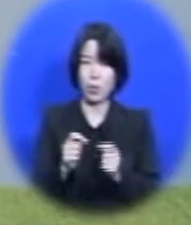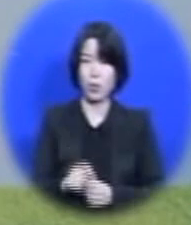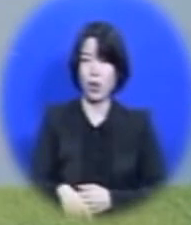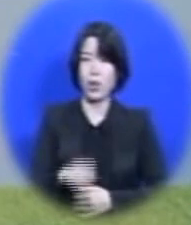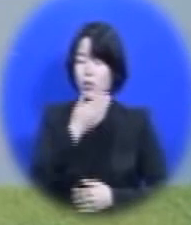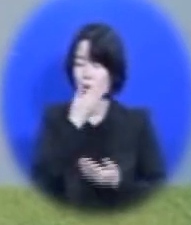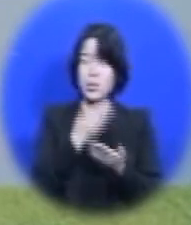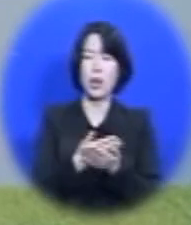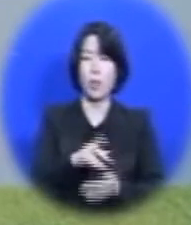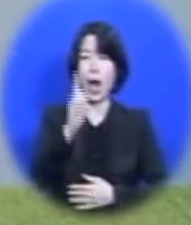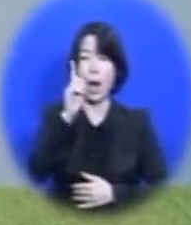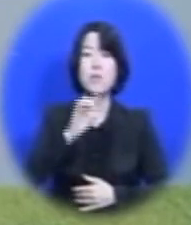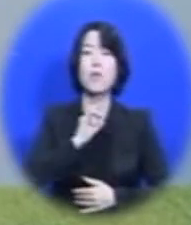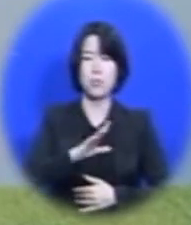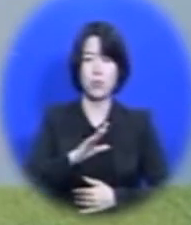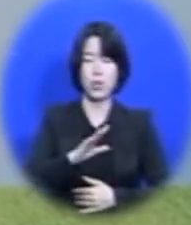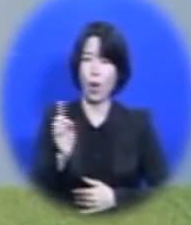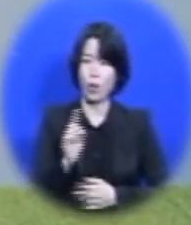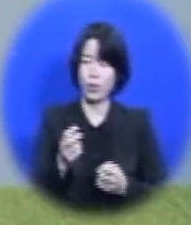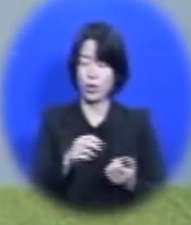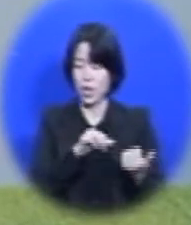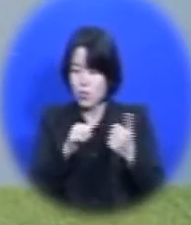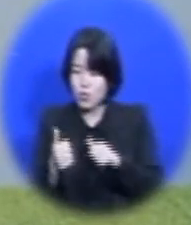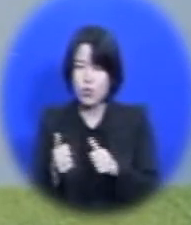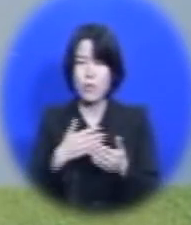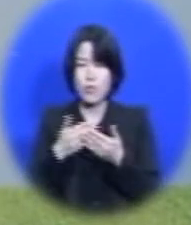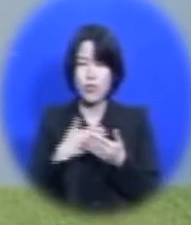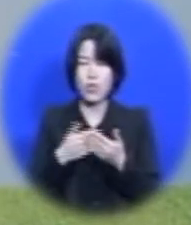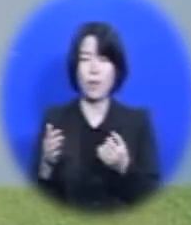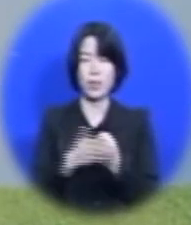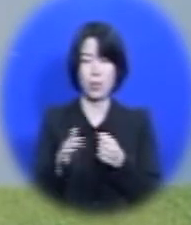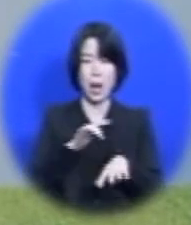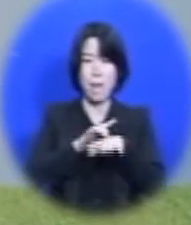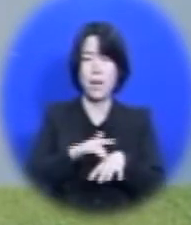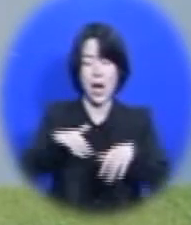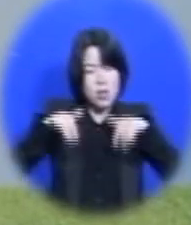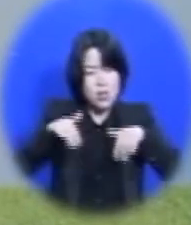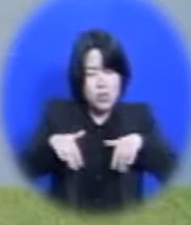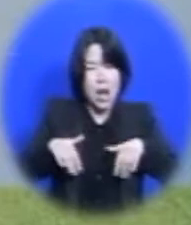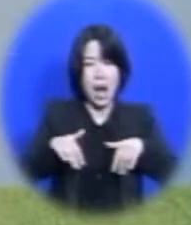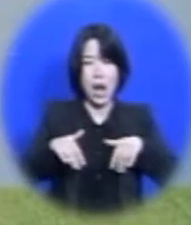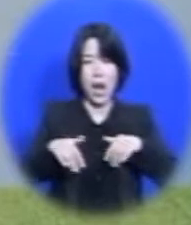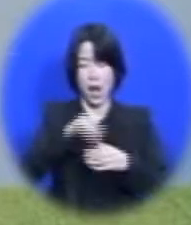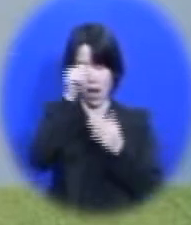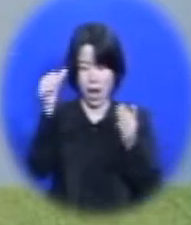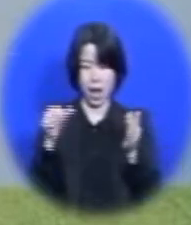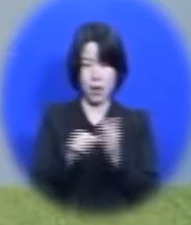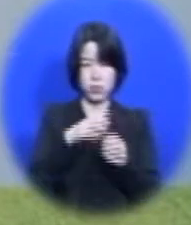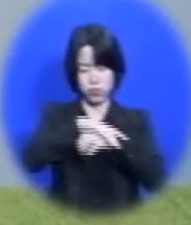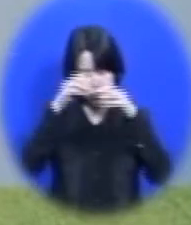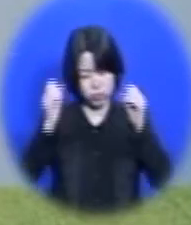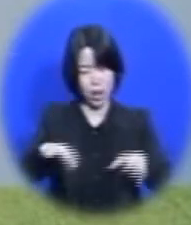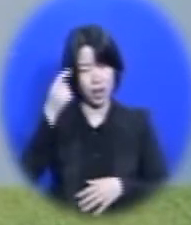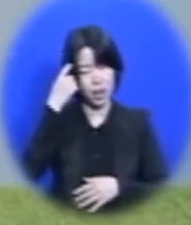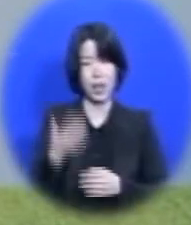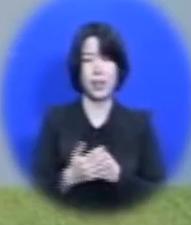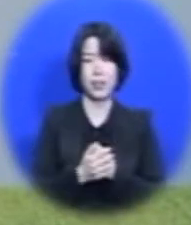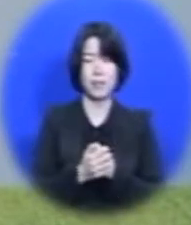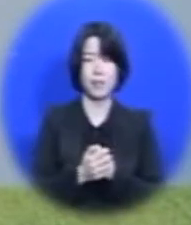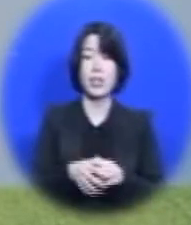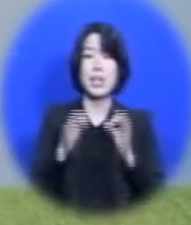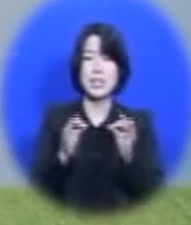없는 생애인데 어떻게 죽음의 두려움 때문에 마귀에게 종노릇하면서 그렇게 한평생을 허비하냐 말이야.